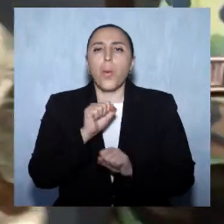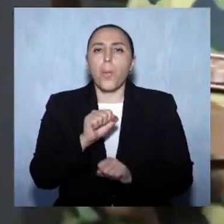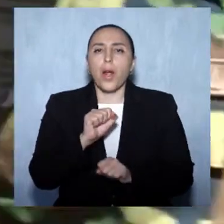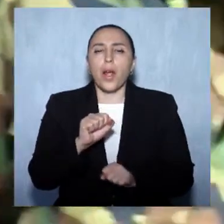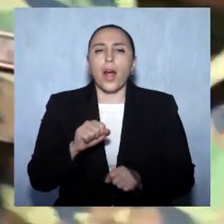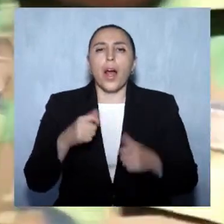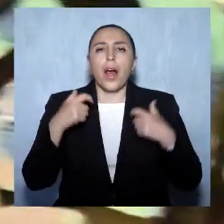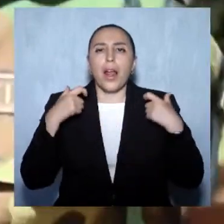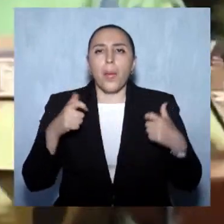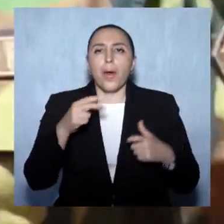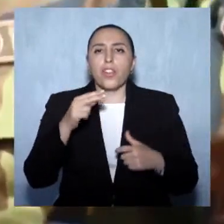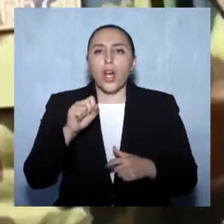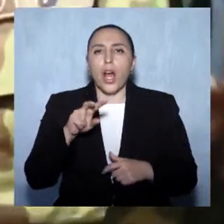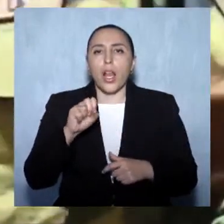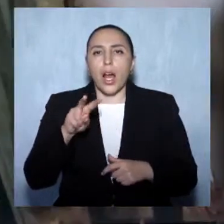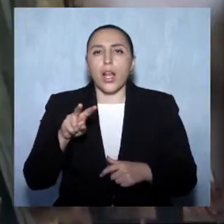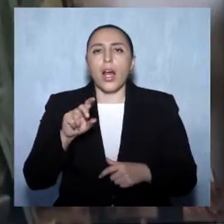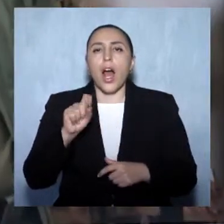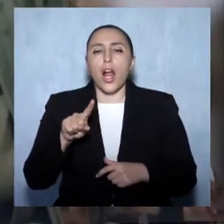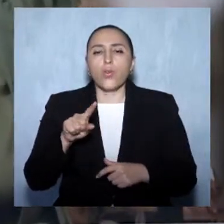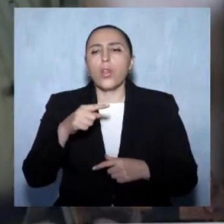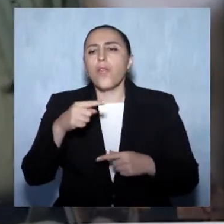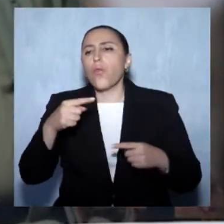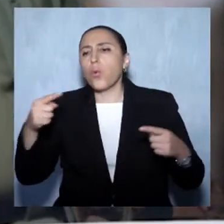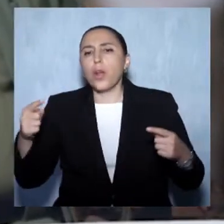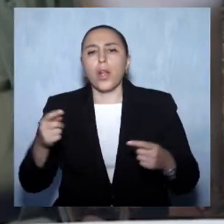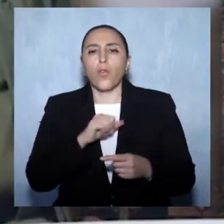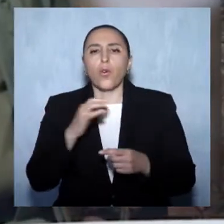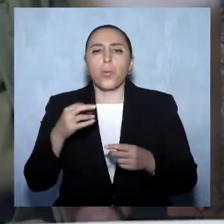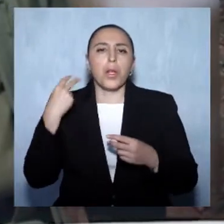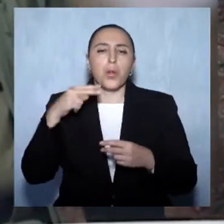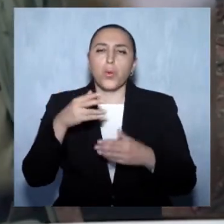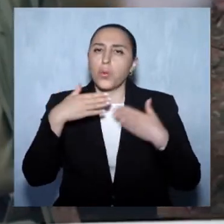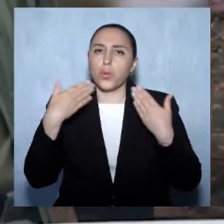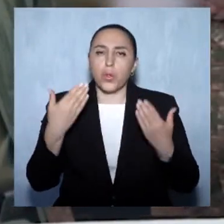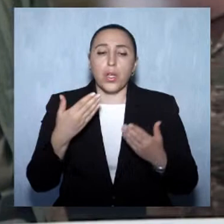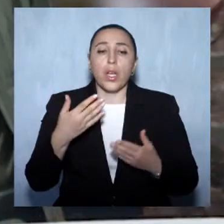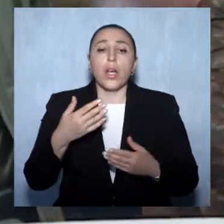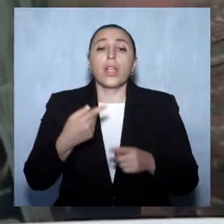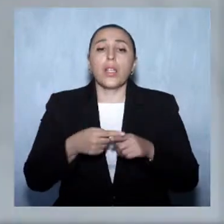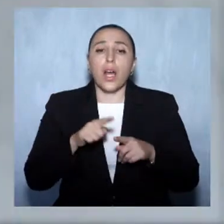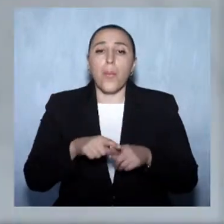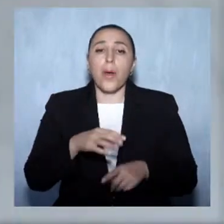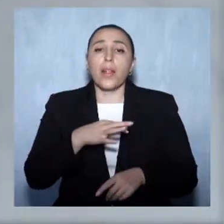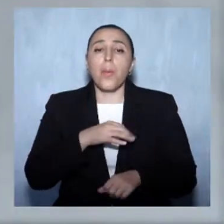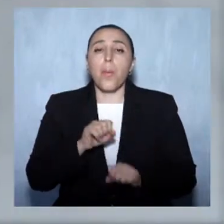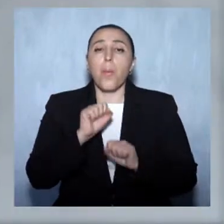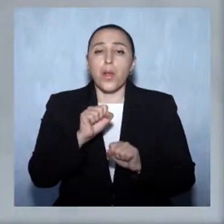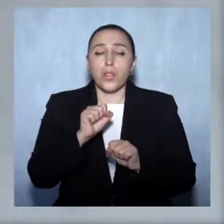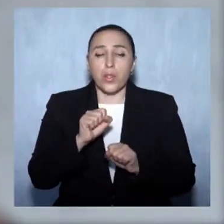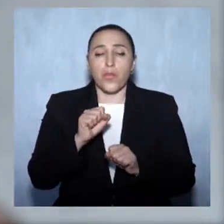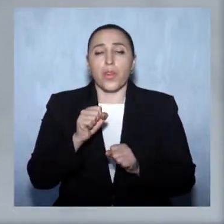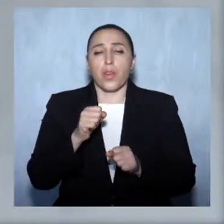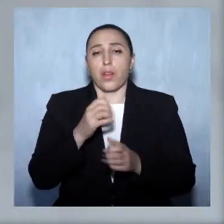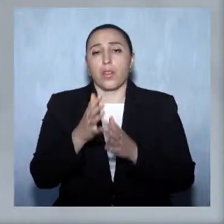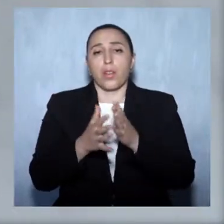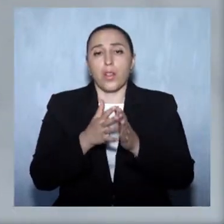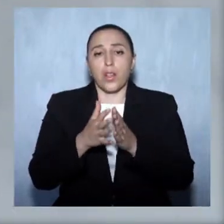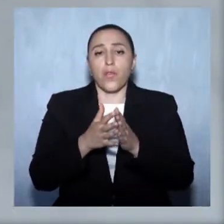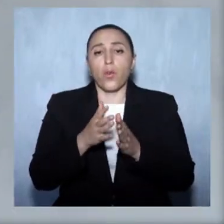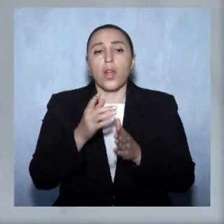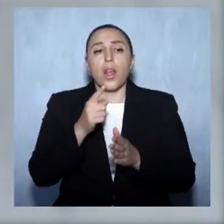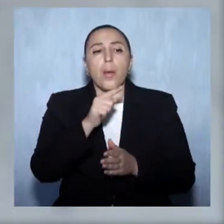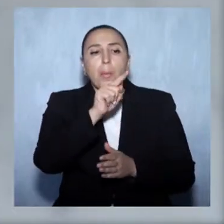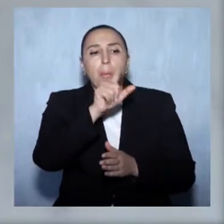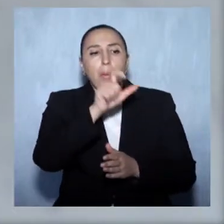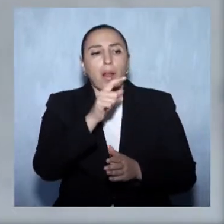հրամանատար Ջալալ Հարությունյանն ու մյուսները չեն կրում պատասխանատվություն։ Սա փաստաբանին թույլ է տվել եզրահանգել, որ իրավապահները պարզապես քավության նոխազ են